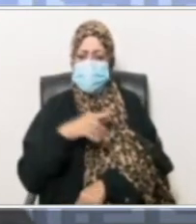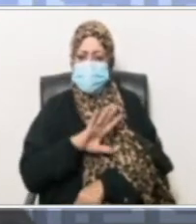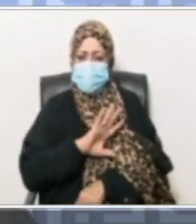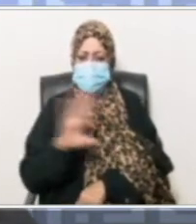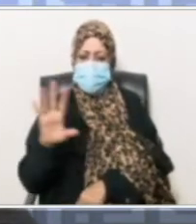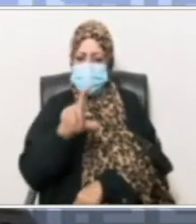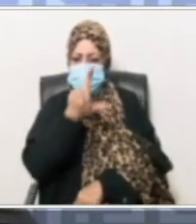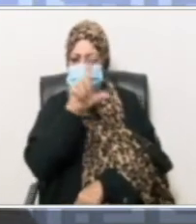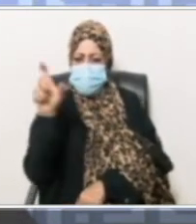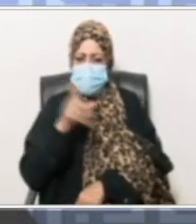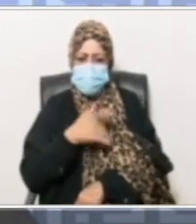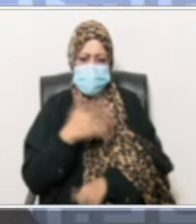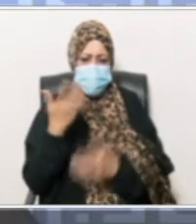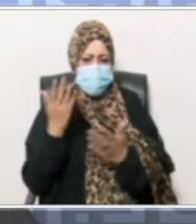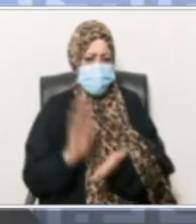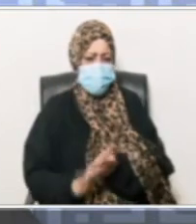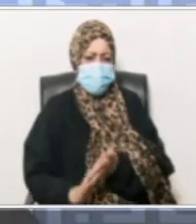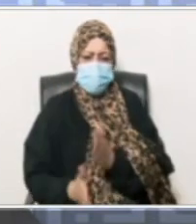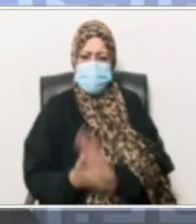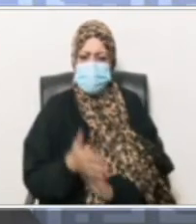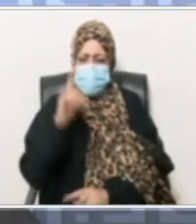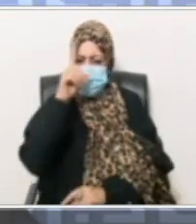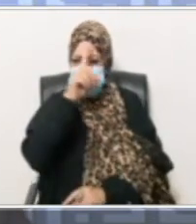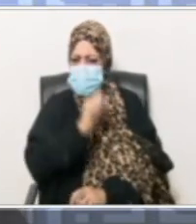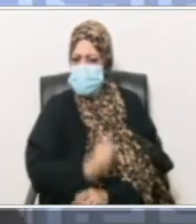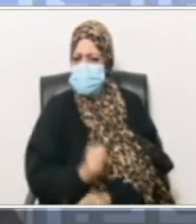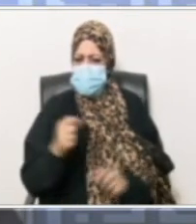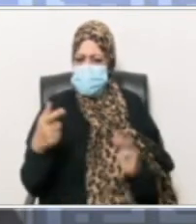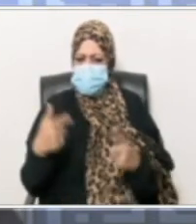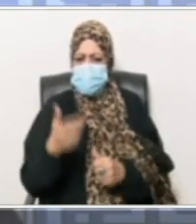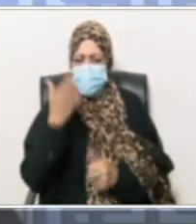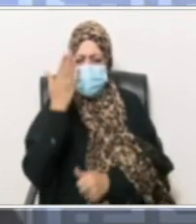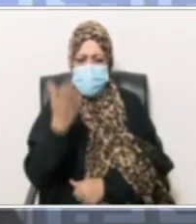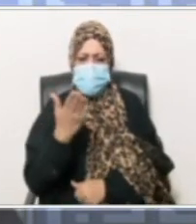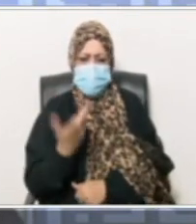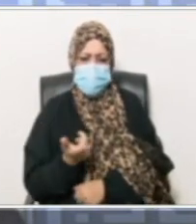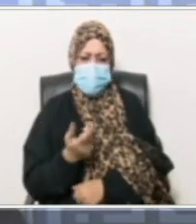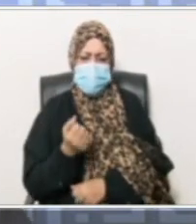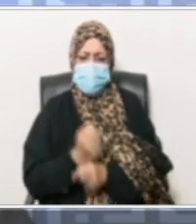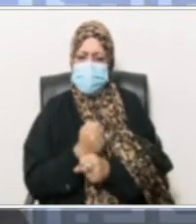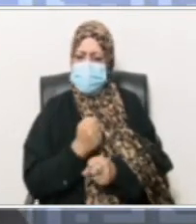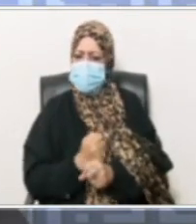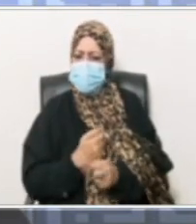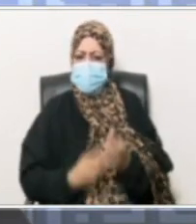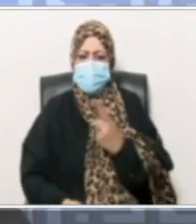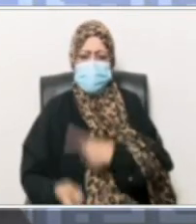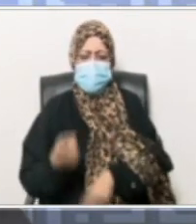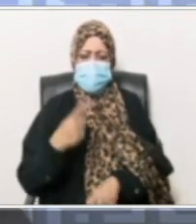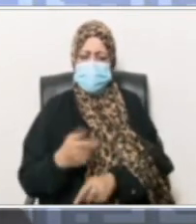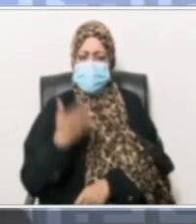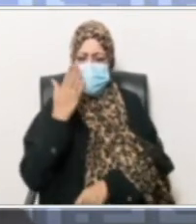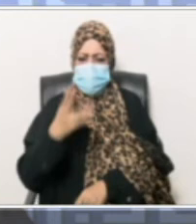حسب الأفعال التي تفعلونها، هذه لا تدل على ديانة في قلوبكم.